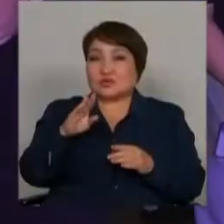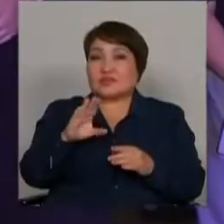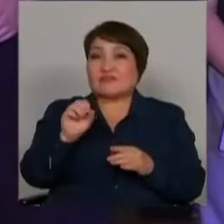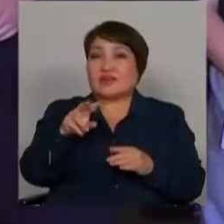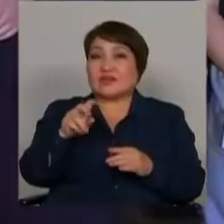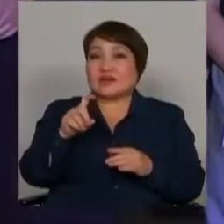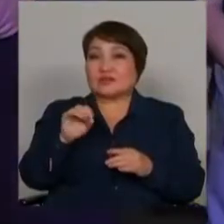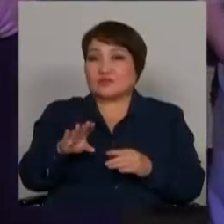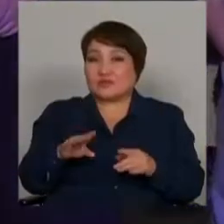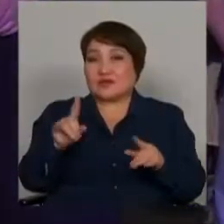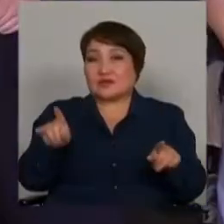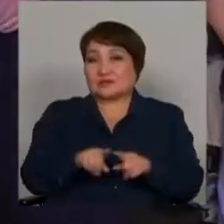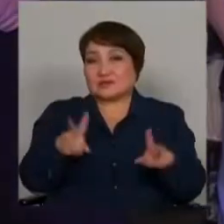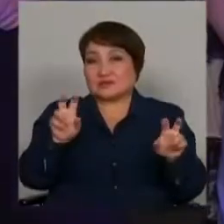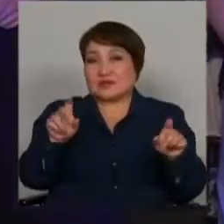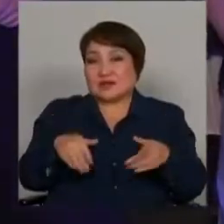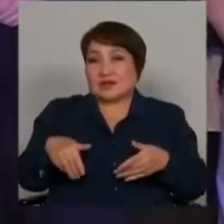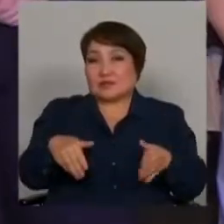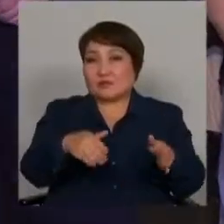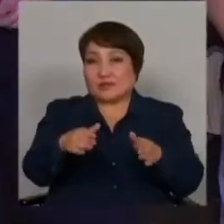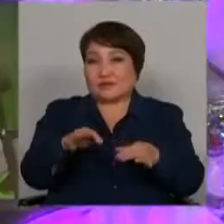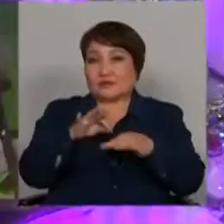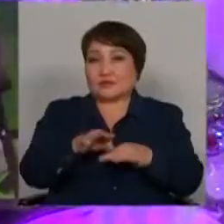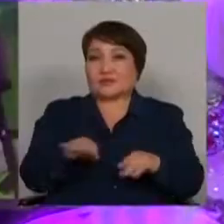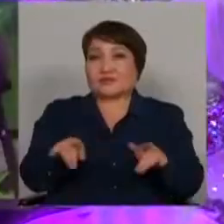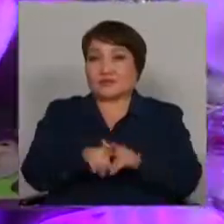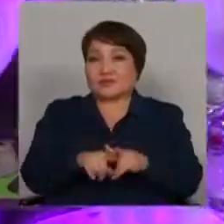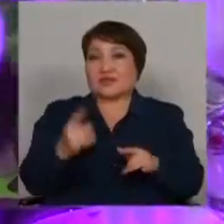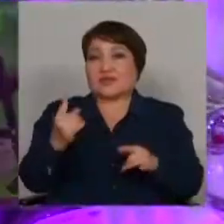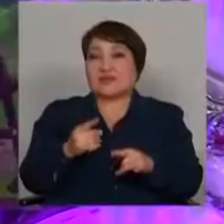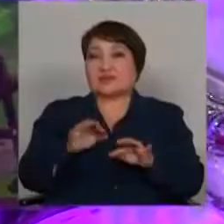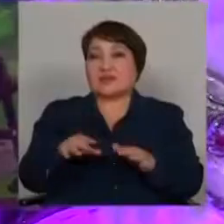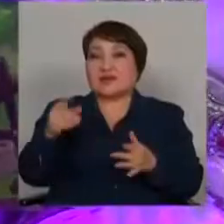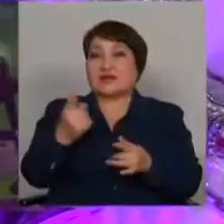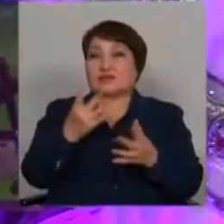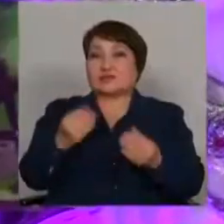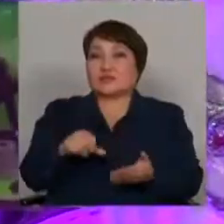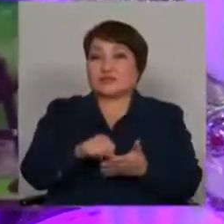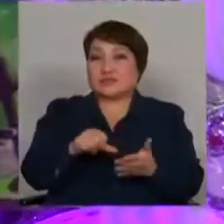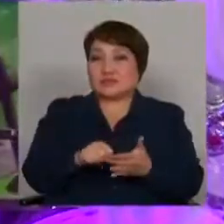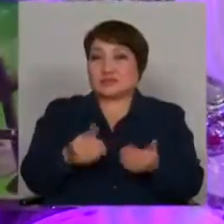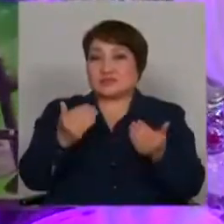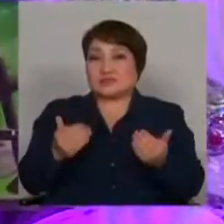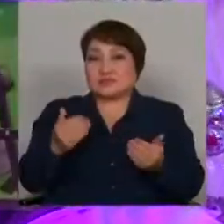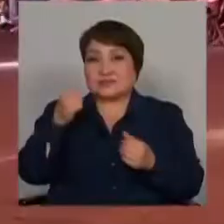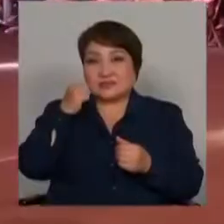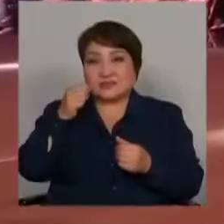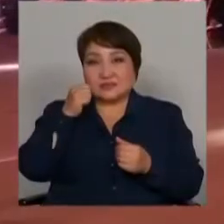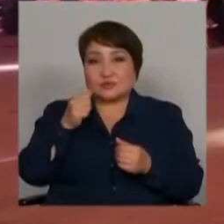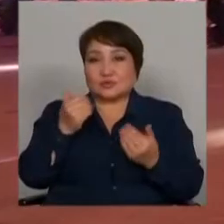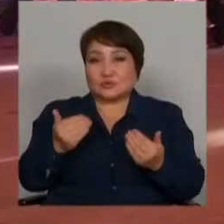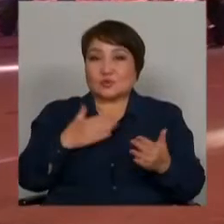Гүлзарда өтеді. Кіру тегін. Шараға алғашқы күні қатысқандар ертеңде, яғни бүгін де қуана келетіндерін айтты.